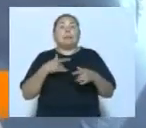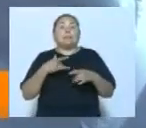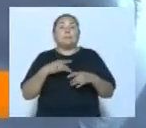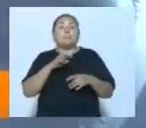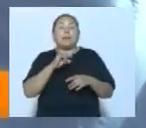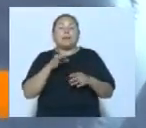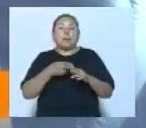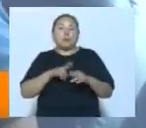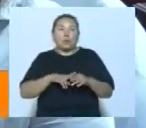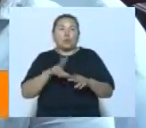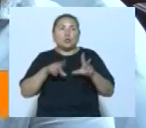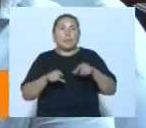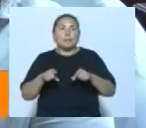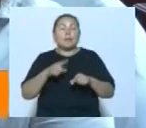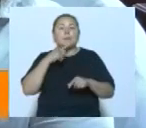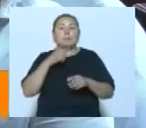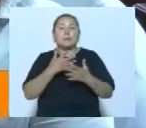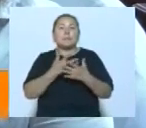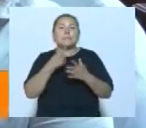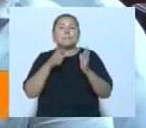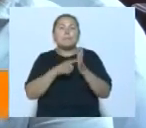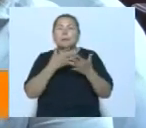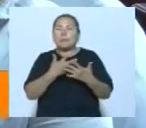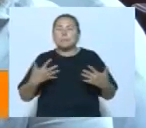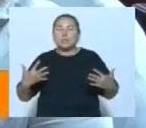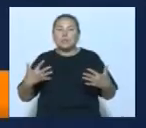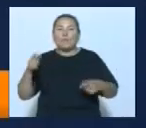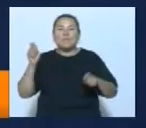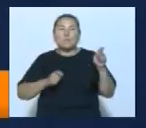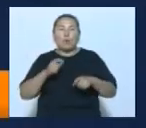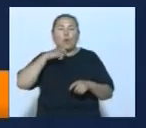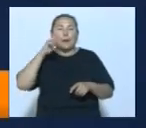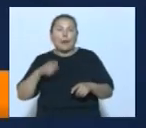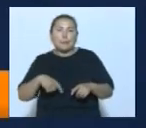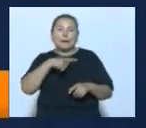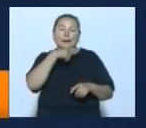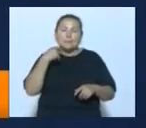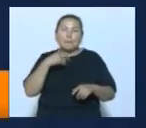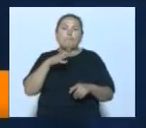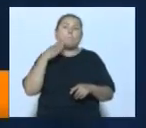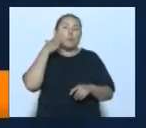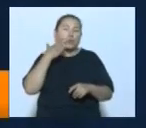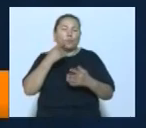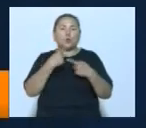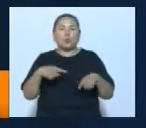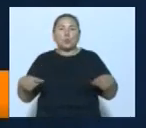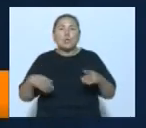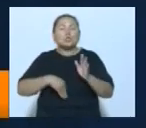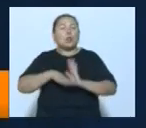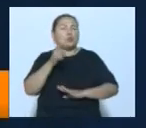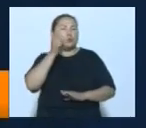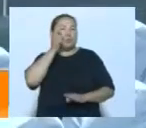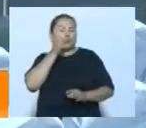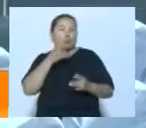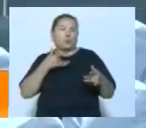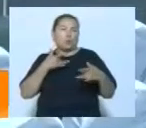Бегашев, который является номинантом 7 различных международных фестивалей Украины, России, Казахстана, Молдовы и других за лучшую мужскую